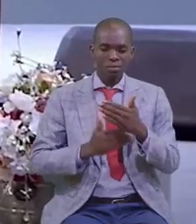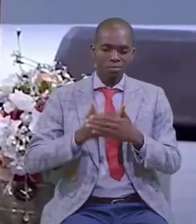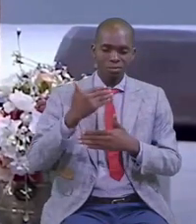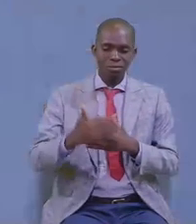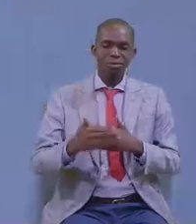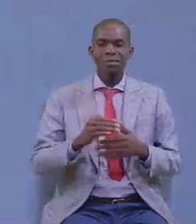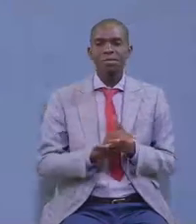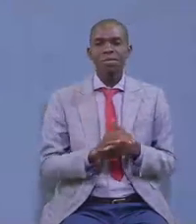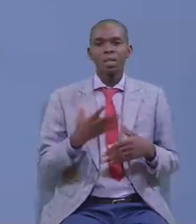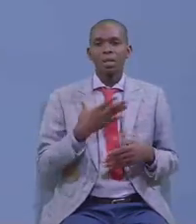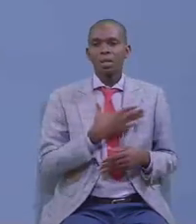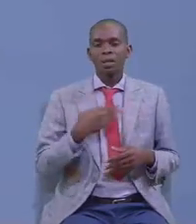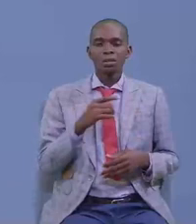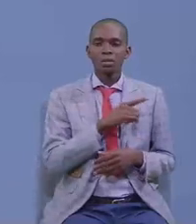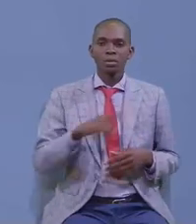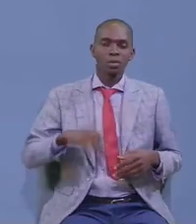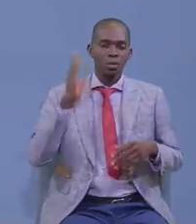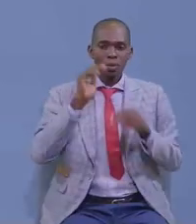Et le Seigneur bénira chacun de nous.